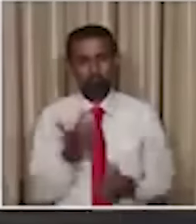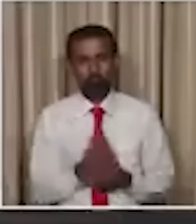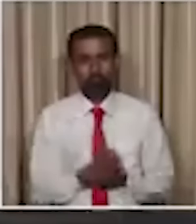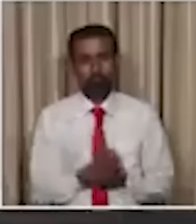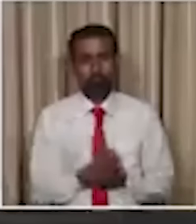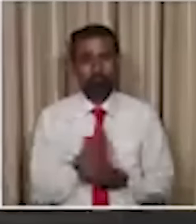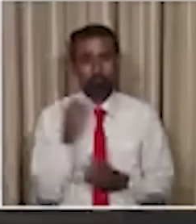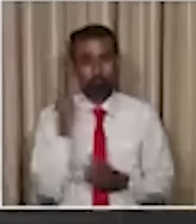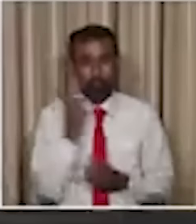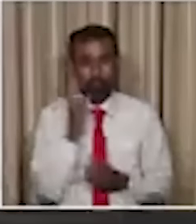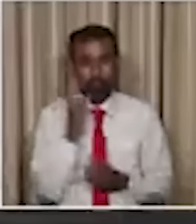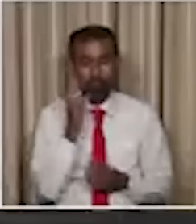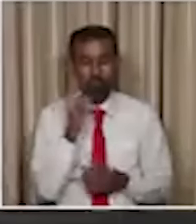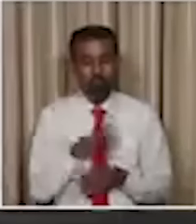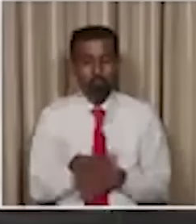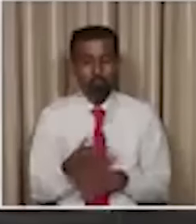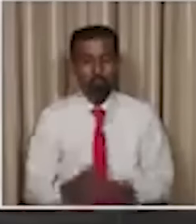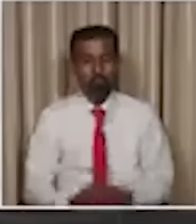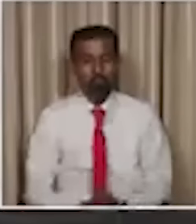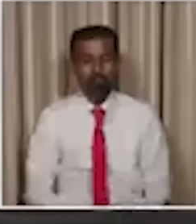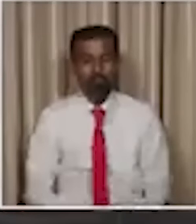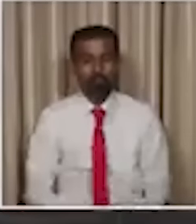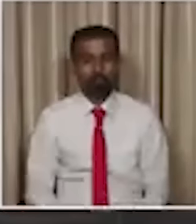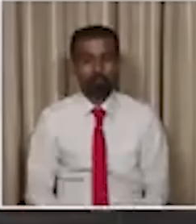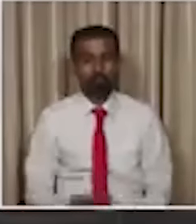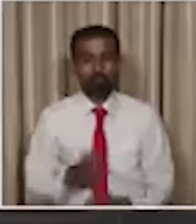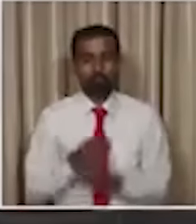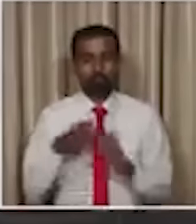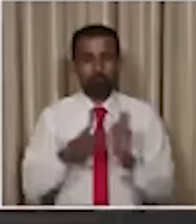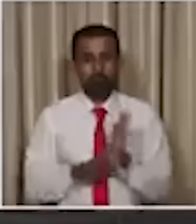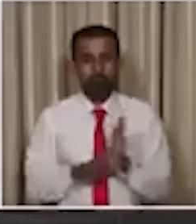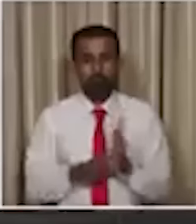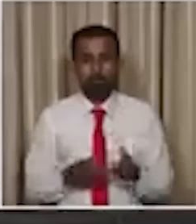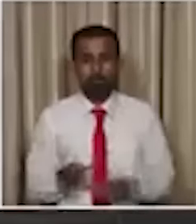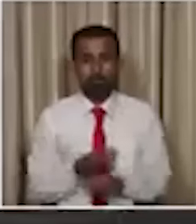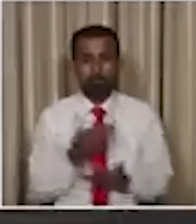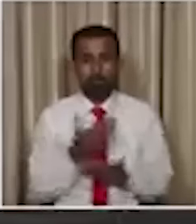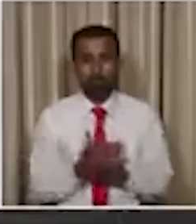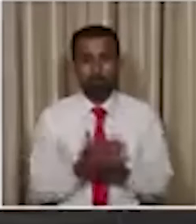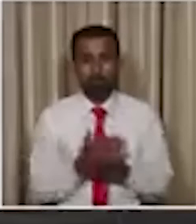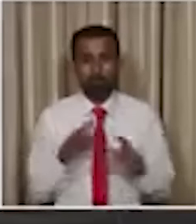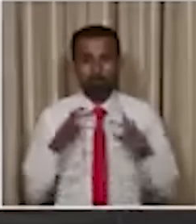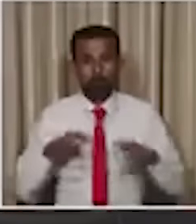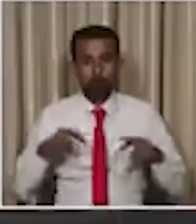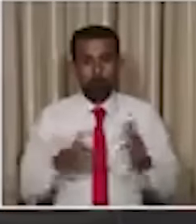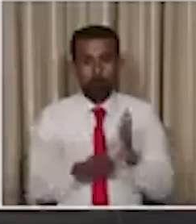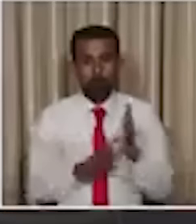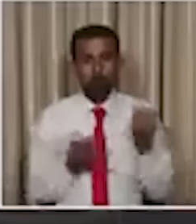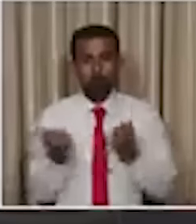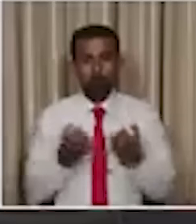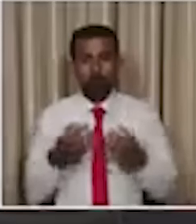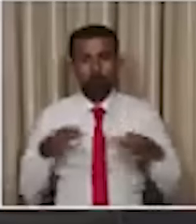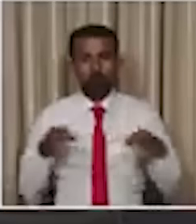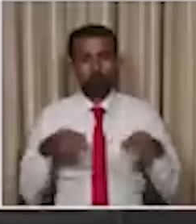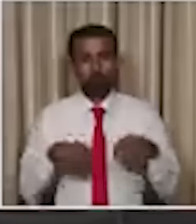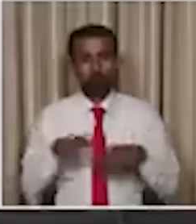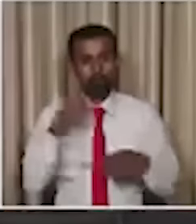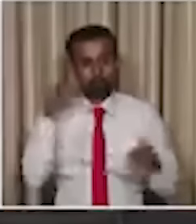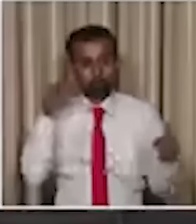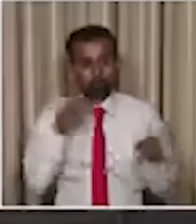සොයා බැලීමේදී වාර්තා වේ. ගැලිනිගම පියුසුම අසල නවතා පරීක්ෂා කරන ලද ලොරි රථයක් මුදාහැරීම